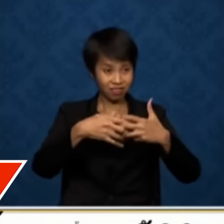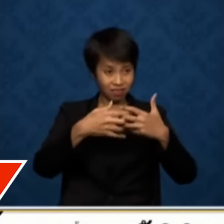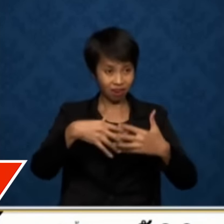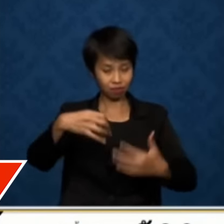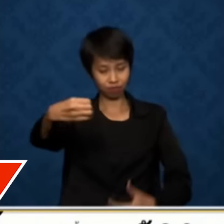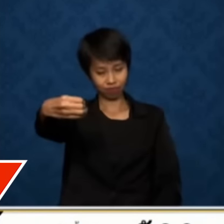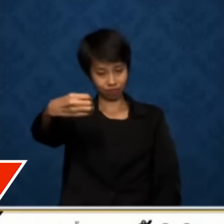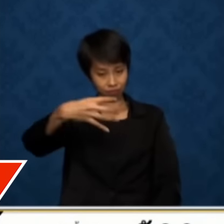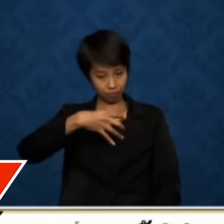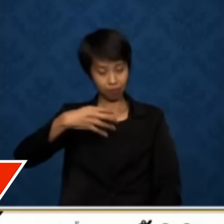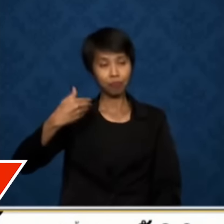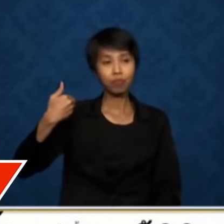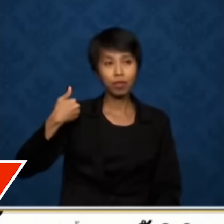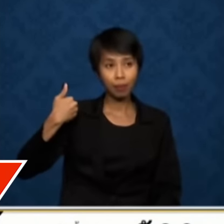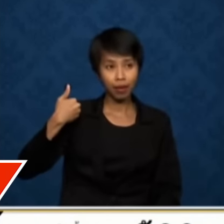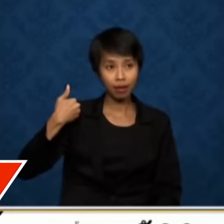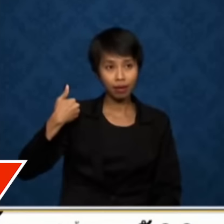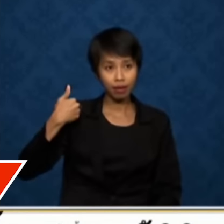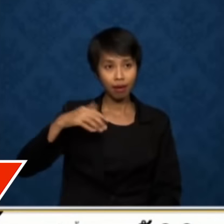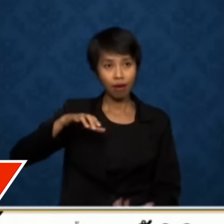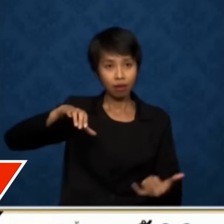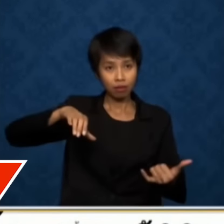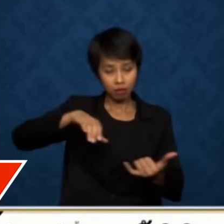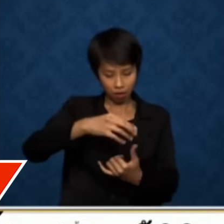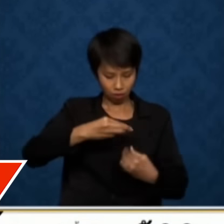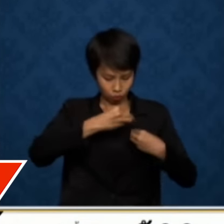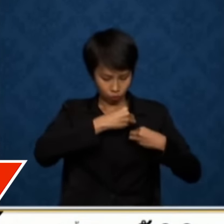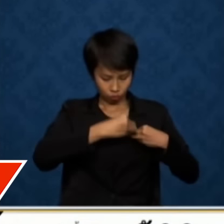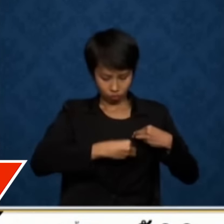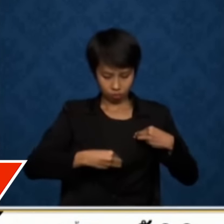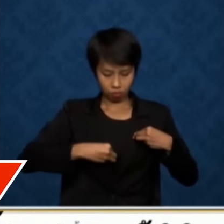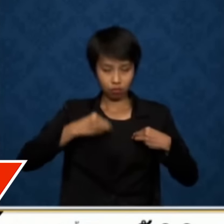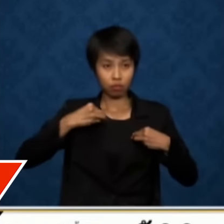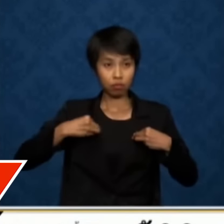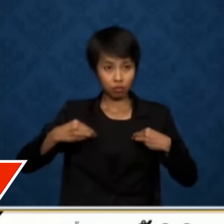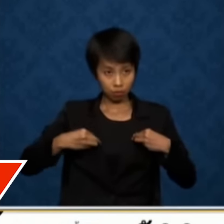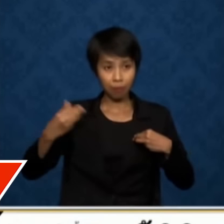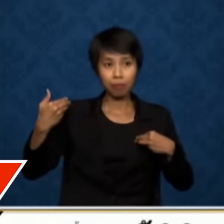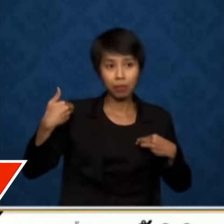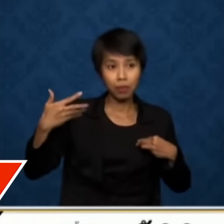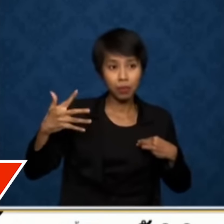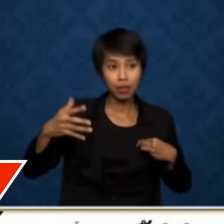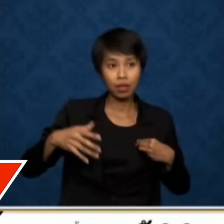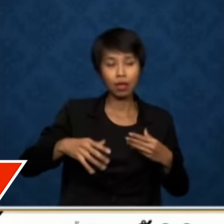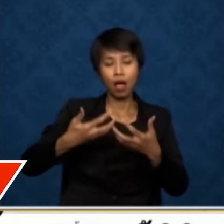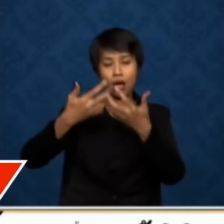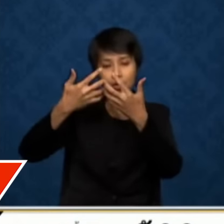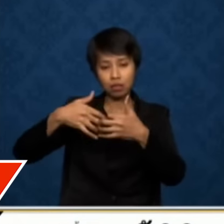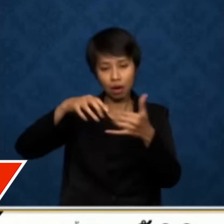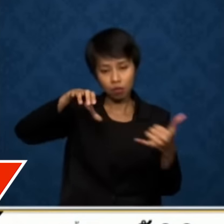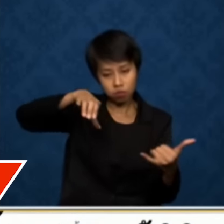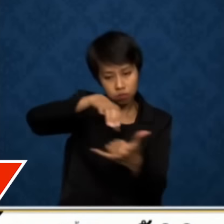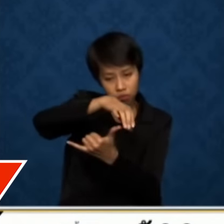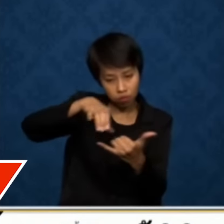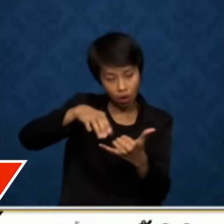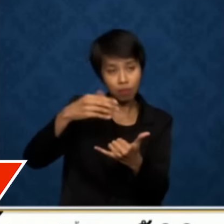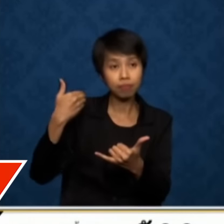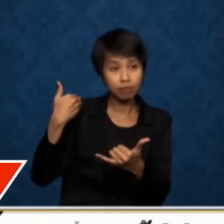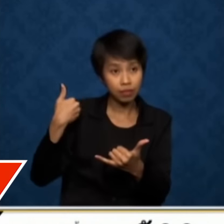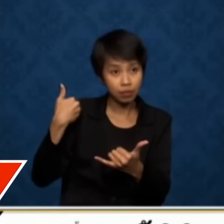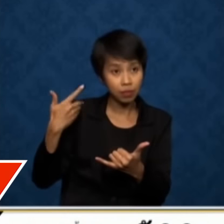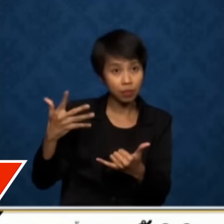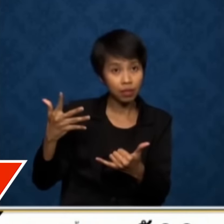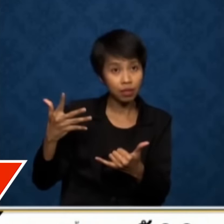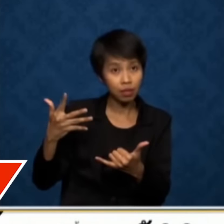มีเครื่องตรวจคลื่นไฟฟ้าหัวใจมั้ยมีเครื่อง CT ไหม ตรวจแลบทั่วไปได้หรือเปล่าท็อปทีดีไดเมอร์